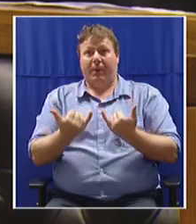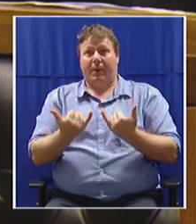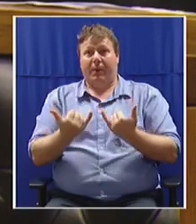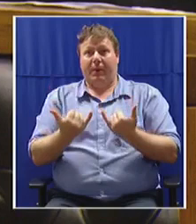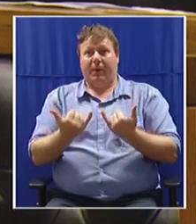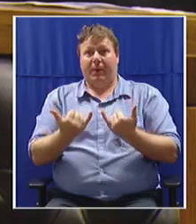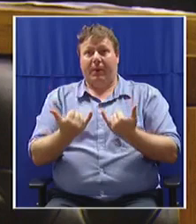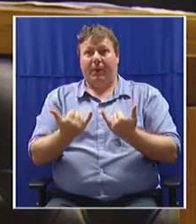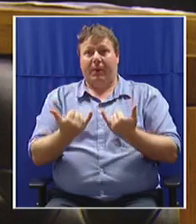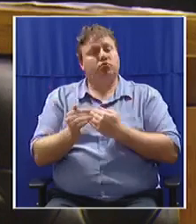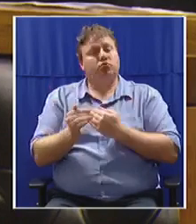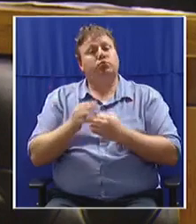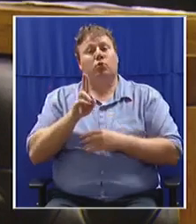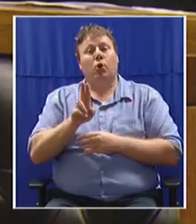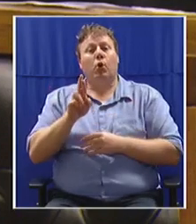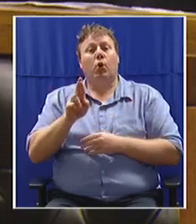lokhu okusikubonayo,